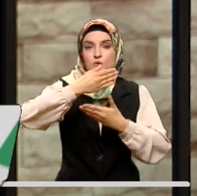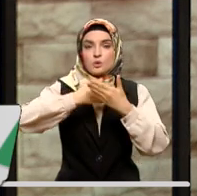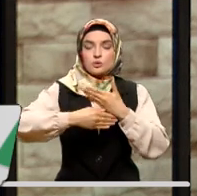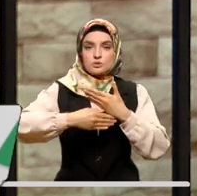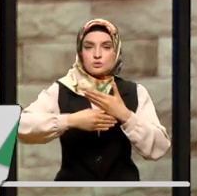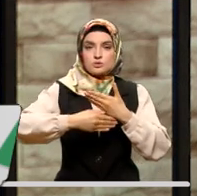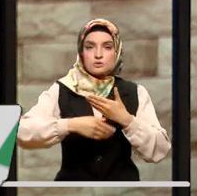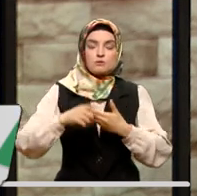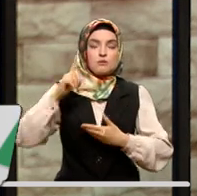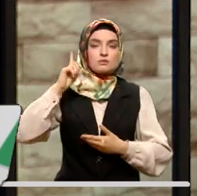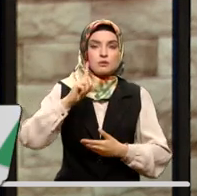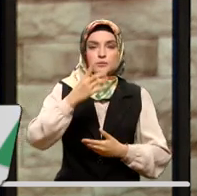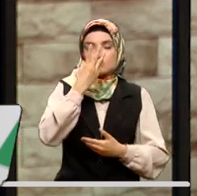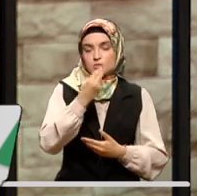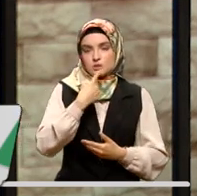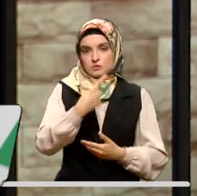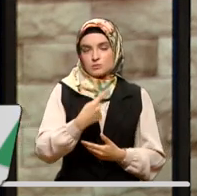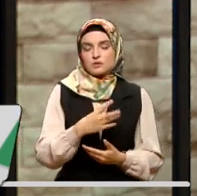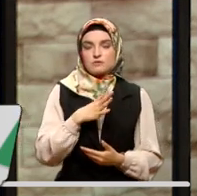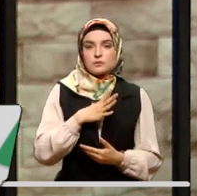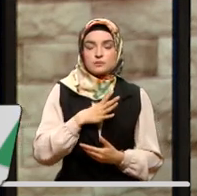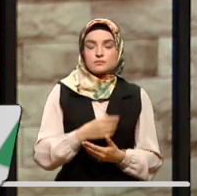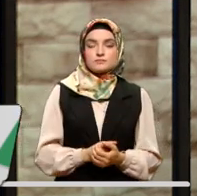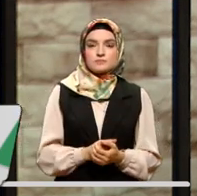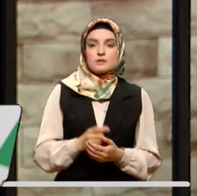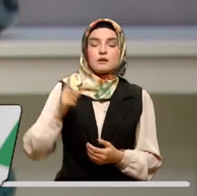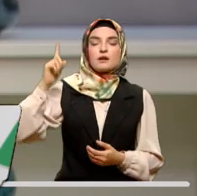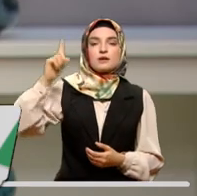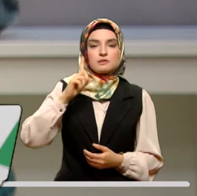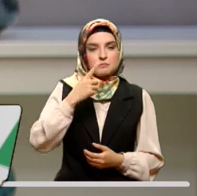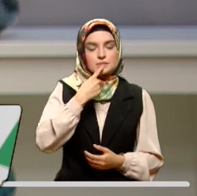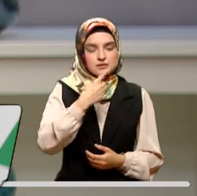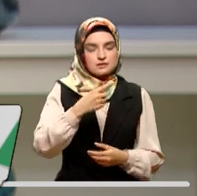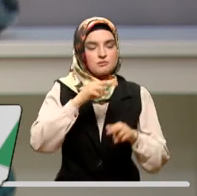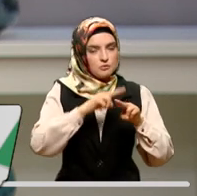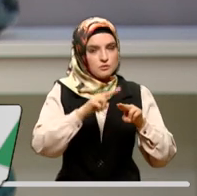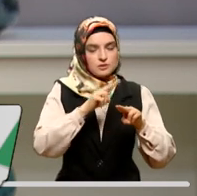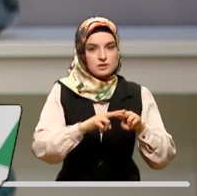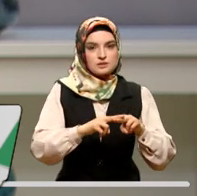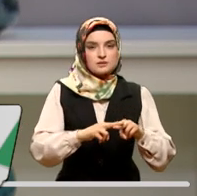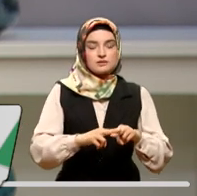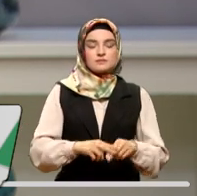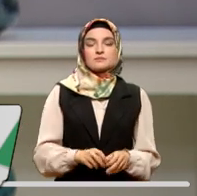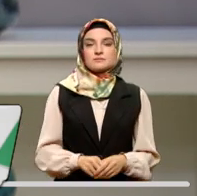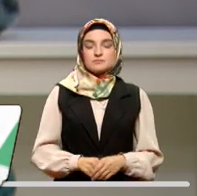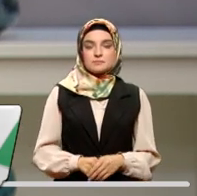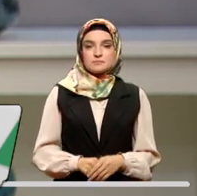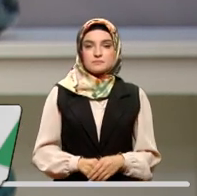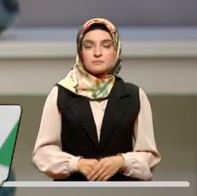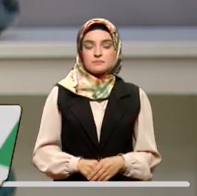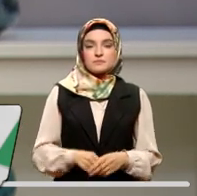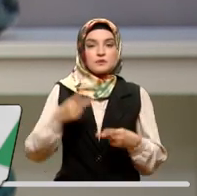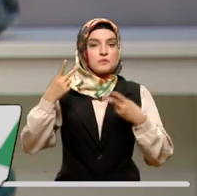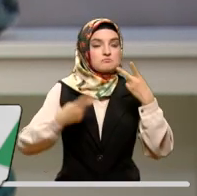tevhid olmasını söylüyor mesela Peygamber. Hani biz de Allah dedirtiriz. Allah diye öğretiriz. Allah dedirtiriz. Parmak Allah bir deriz. Yaptırır. Yani bazı